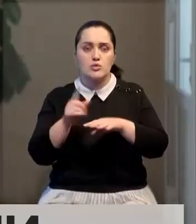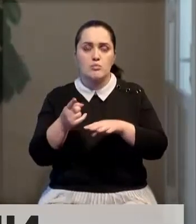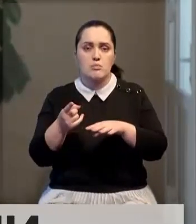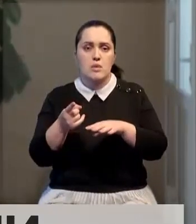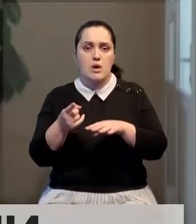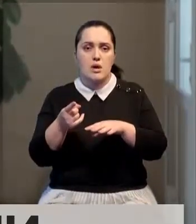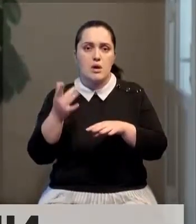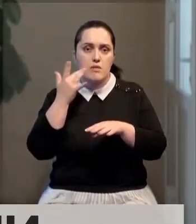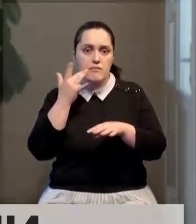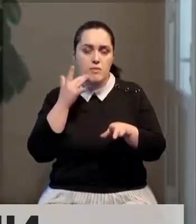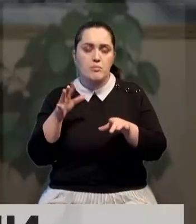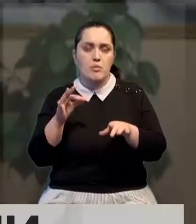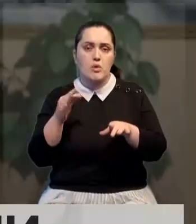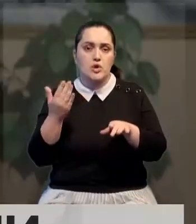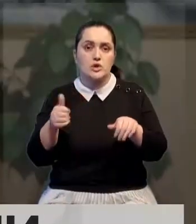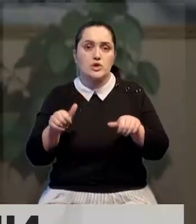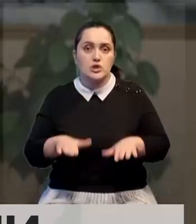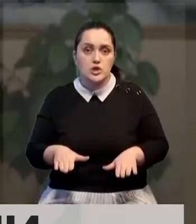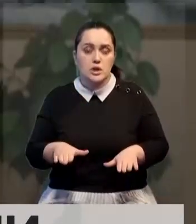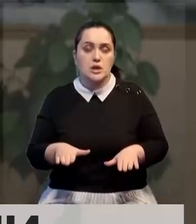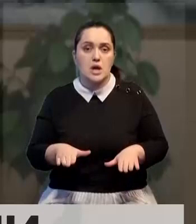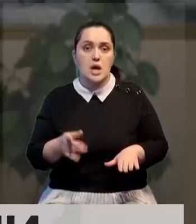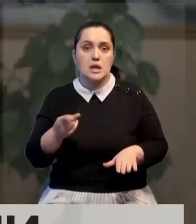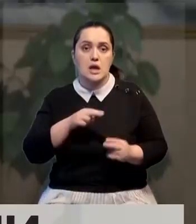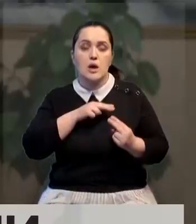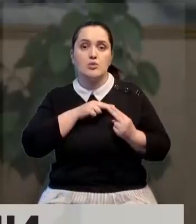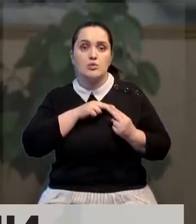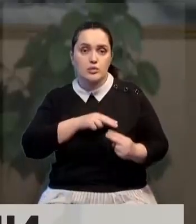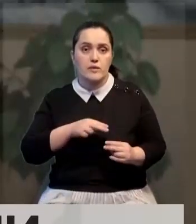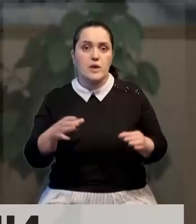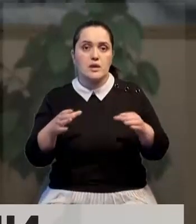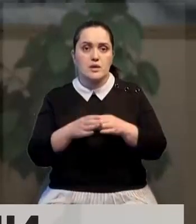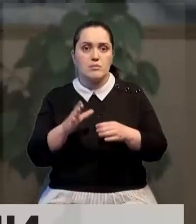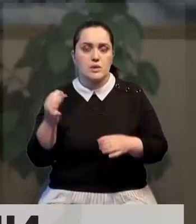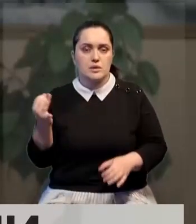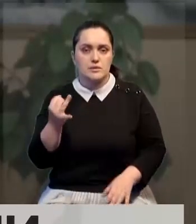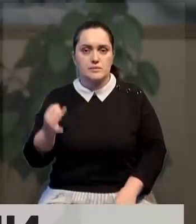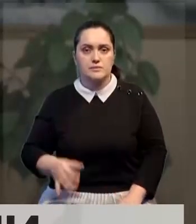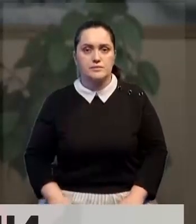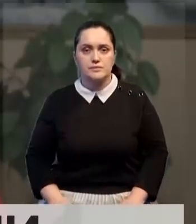карандаш и принять меры по их разрешению. Я считаю, что для трудового коллектива это будет интересно.